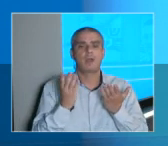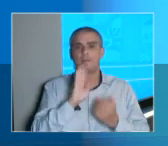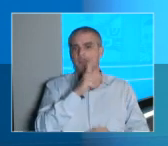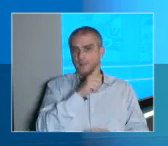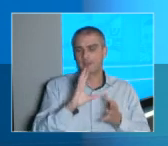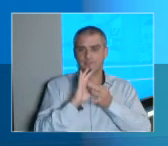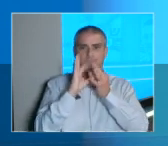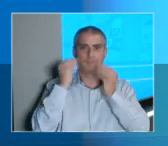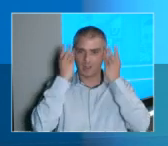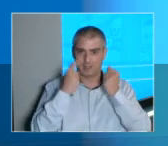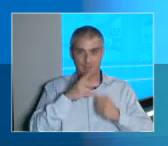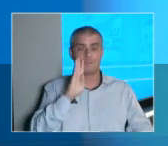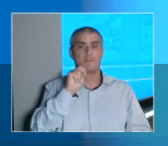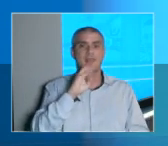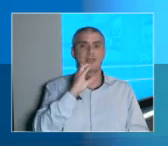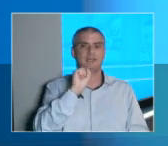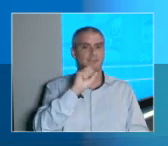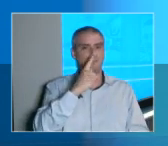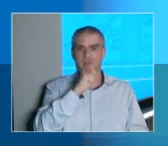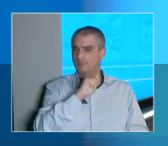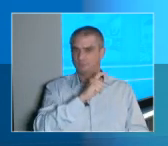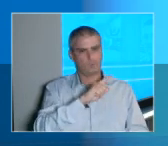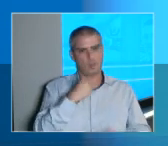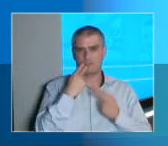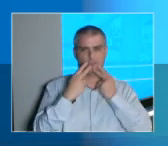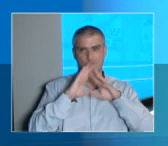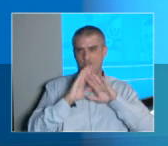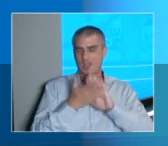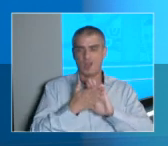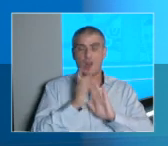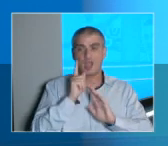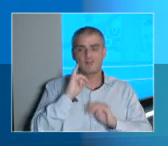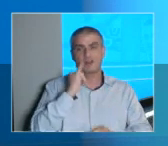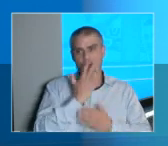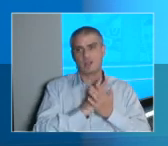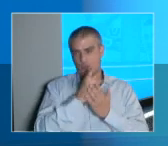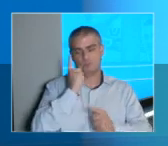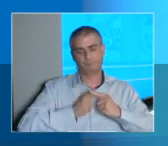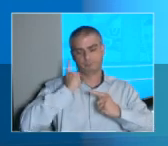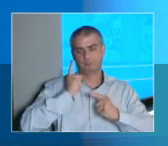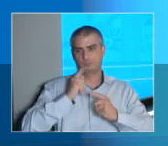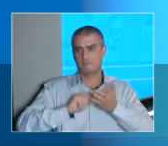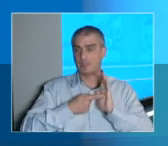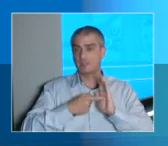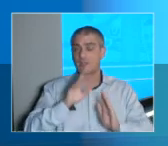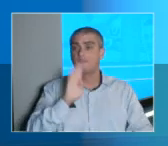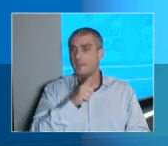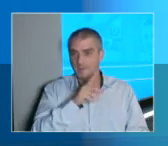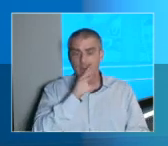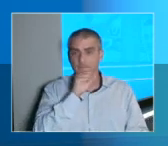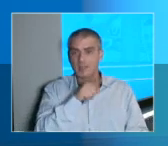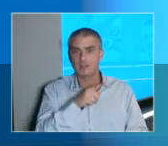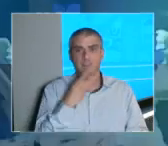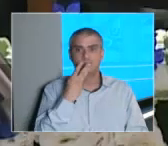נתניהו לחרדים. בן כספית. בן כספית. אני לא חושב שהוא נתן את כל התשובות המדויקות, אבל בחלקם הוא קלה למטרה. נתניהו